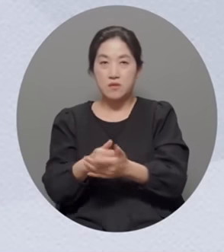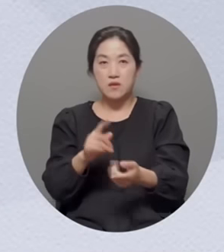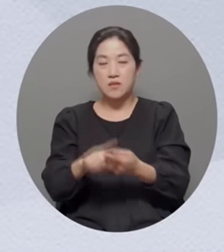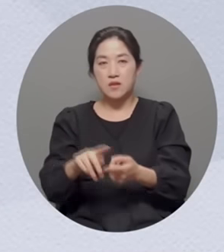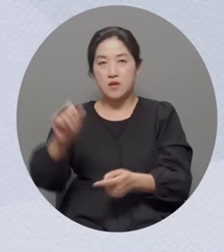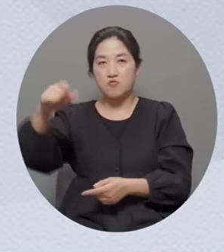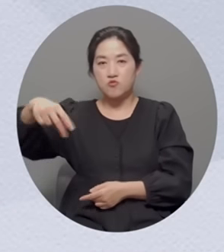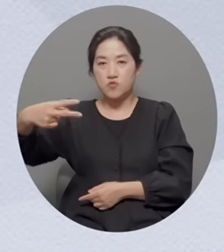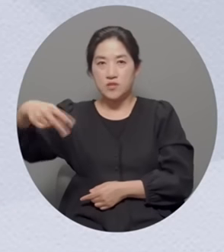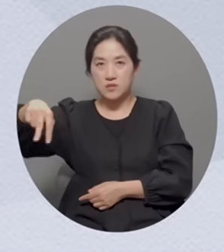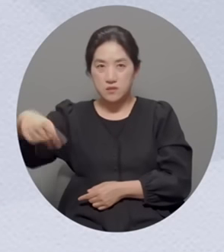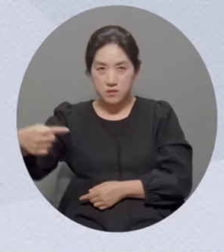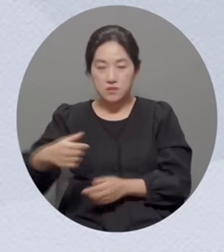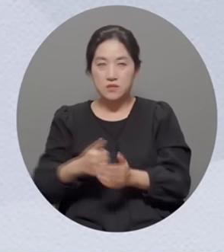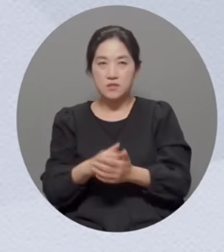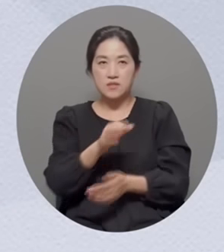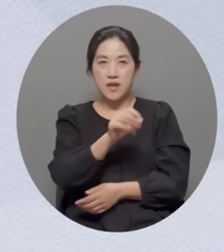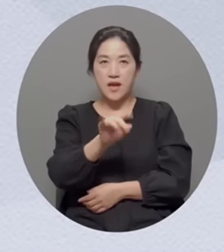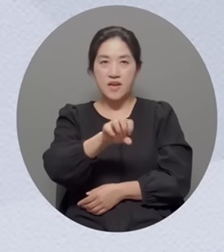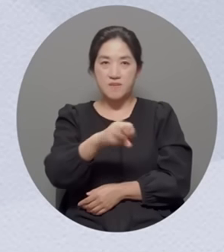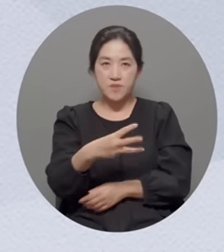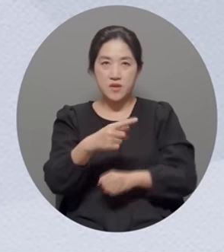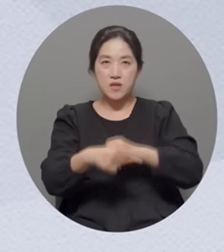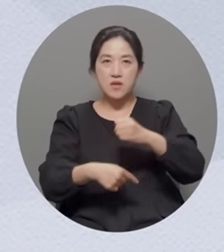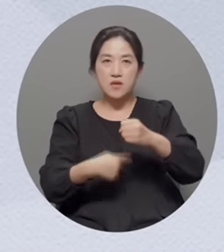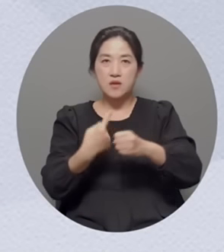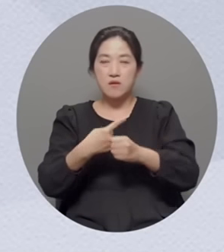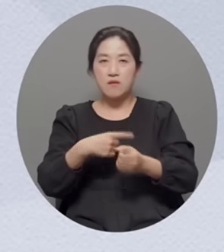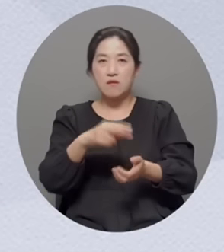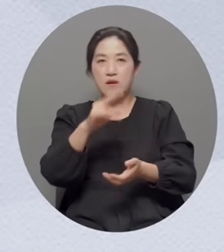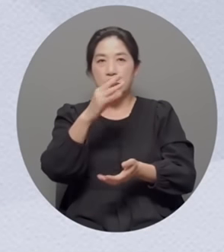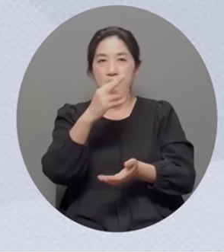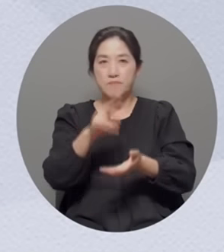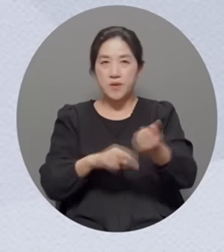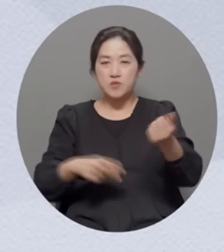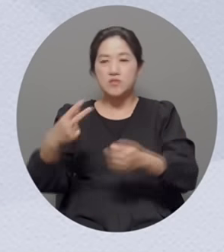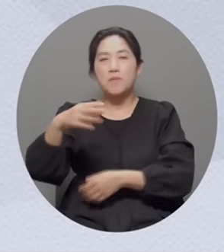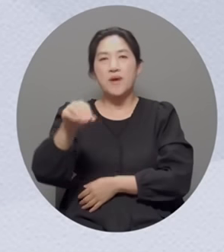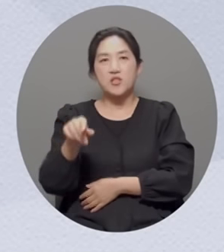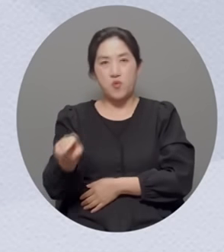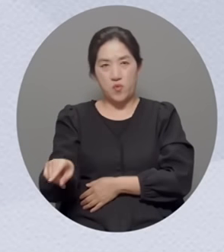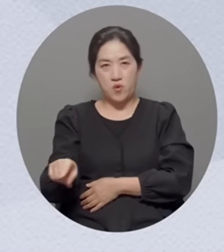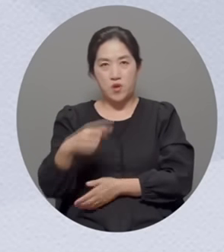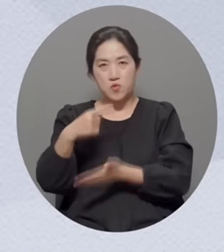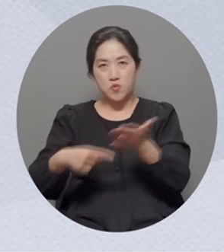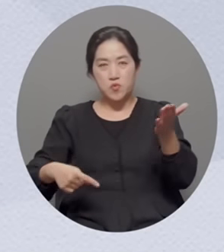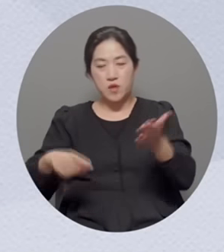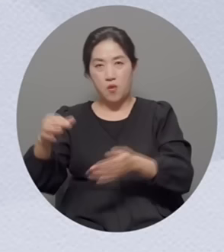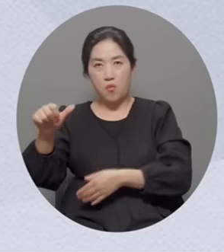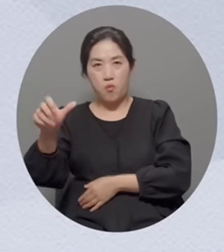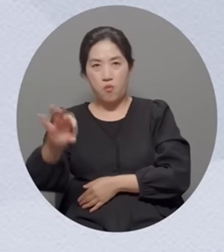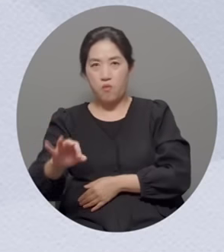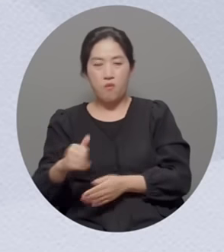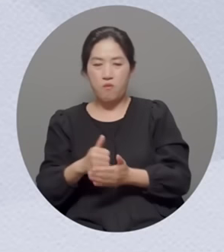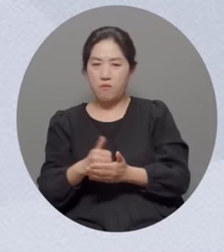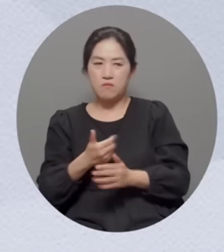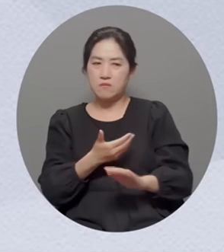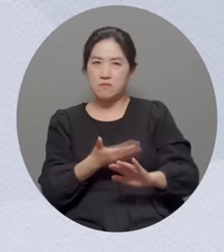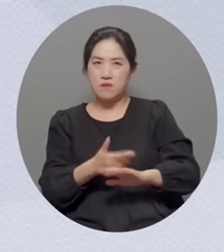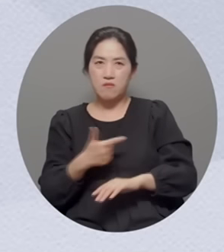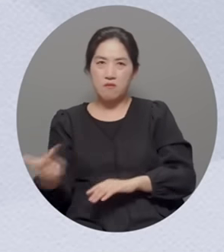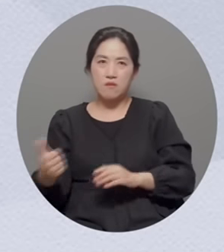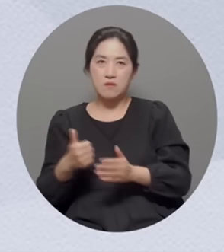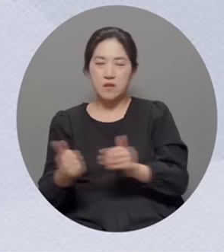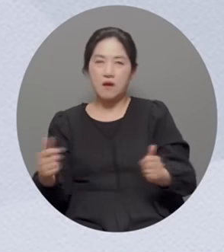일동 후디스는 아이밀 브랜드의 연간 매출액은 2천만 원 수준으로 손해배상금 5억 원과는 간극이 커